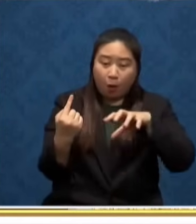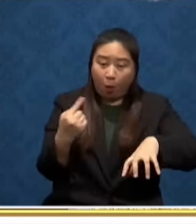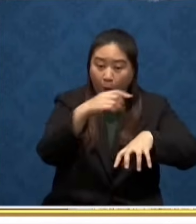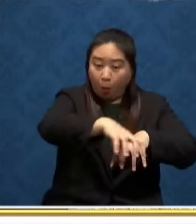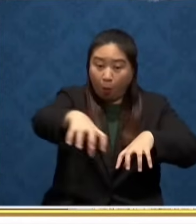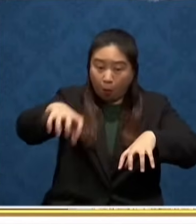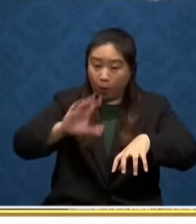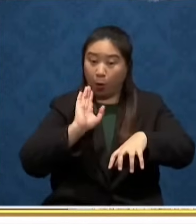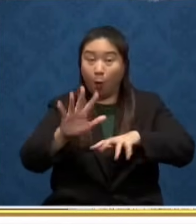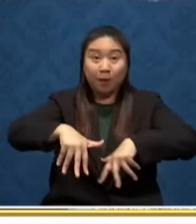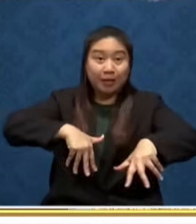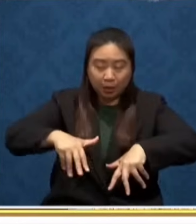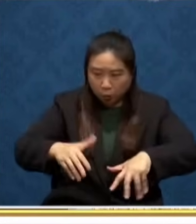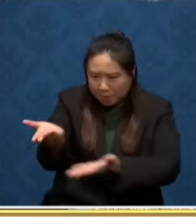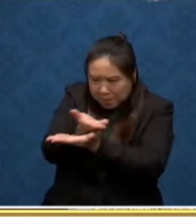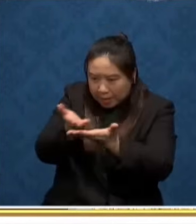รที่มาจากประชาชน